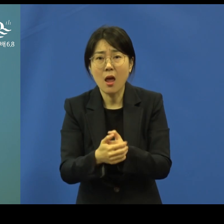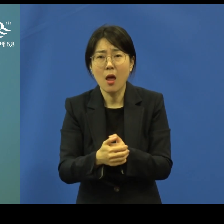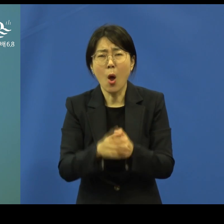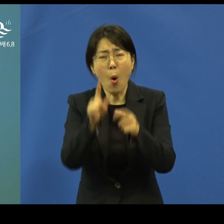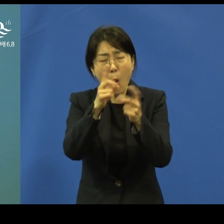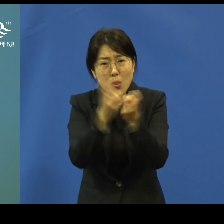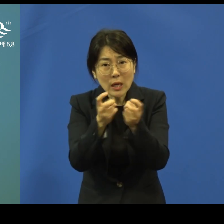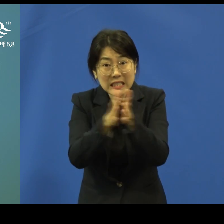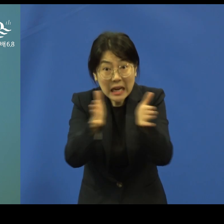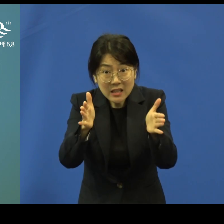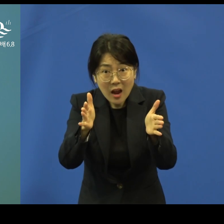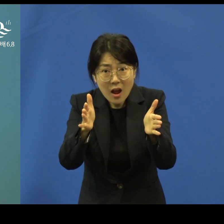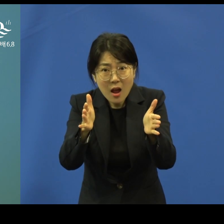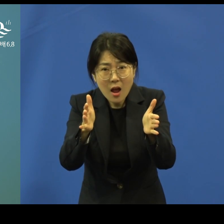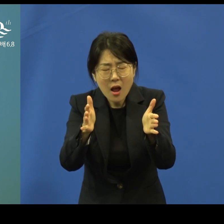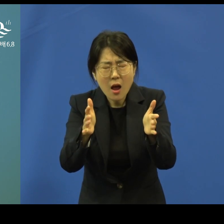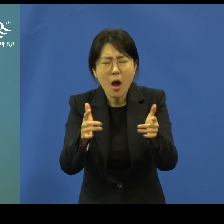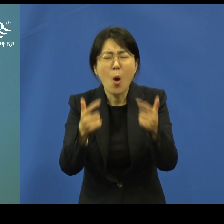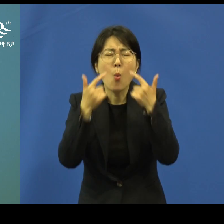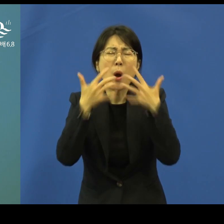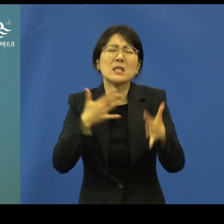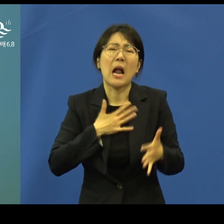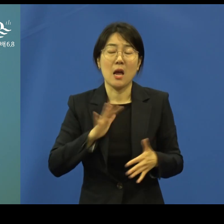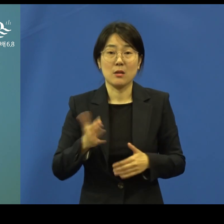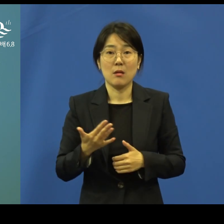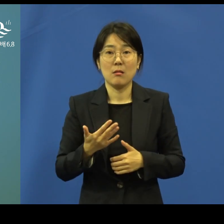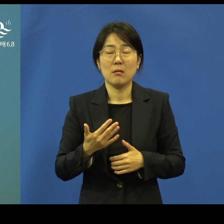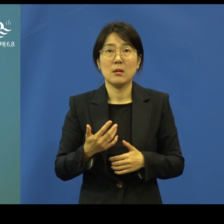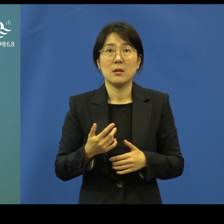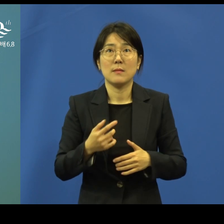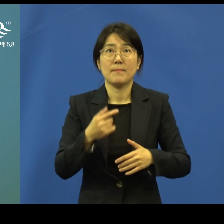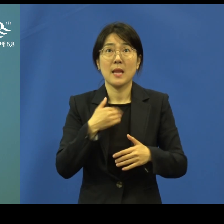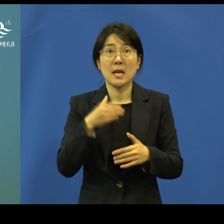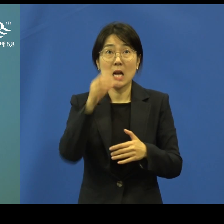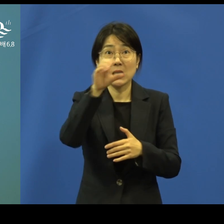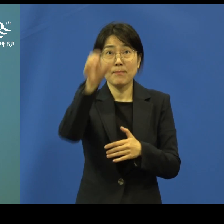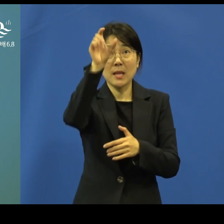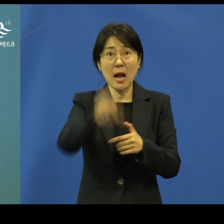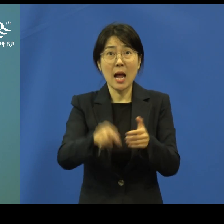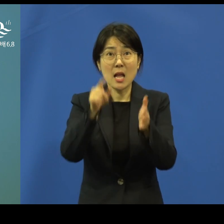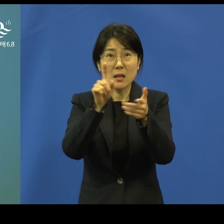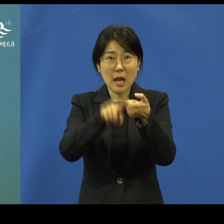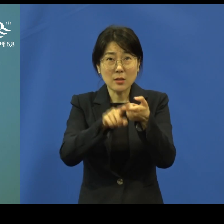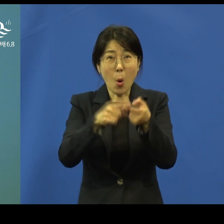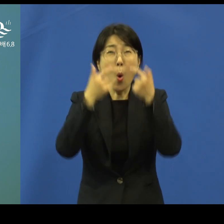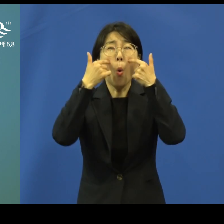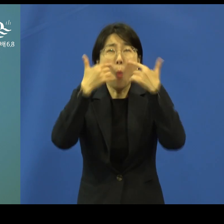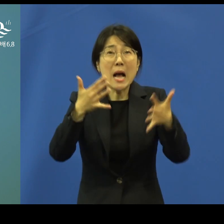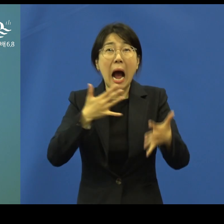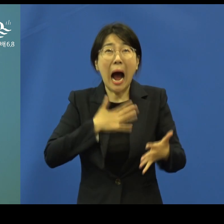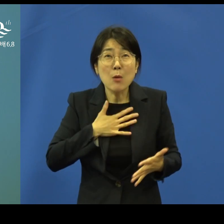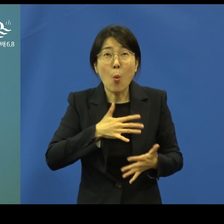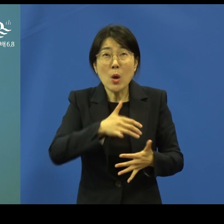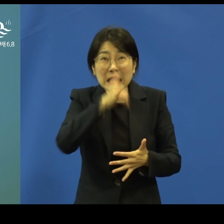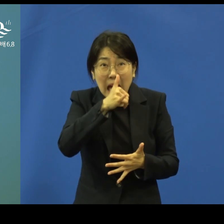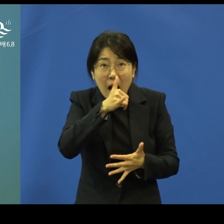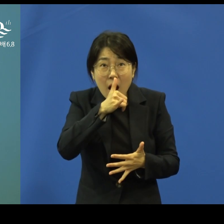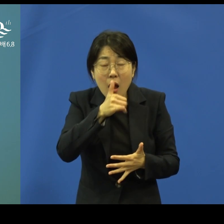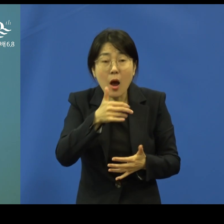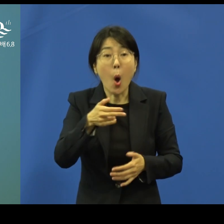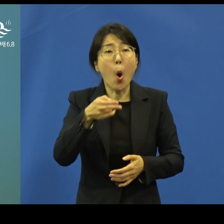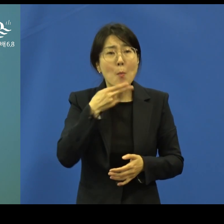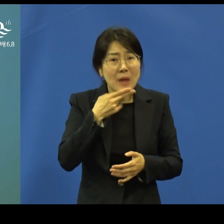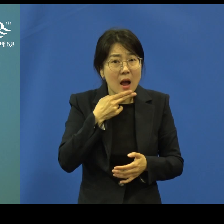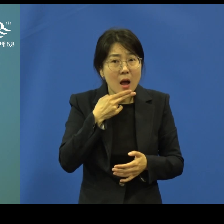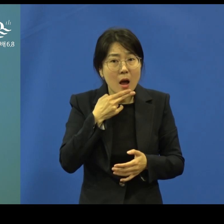이 피 묻은 십자가의 복음을 정확하게 경험하고 신앙을 출발했는가, 또 그런 것이 없이 그냥